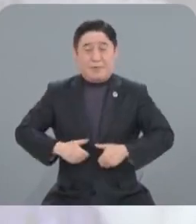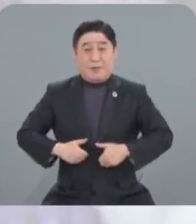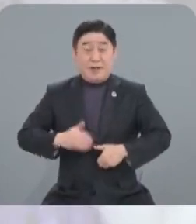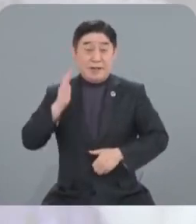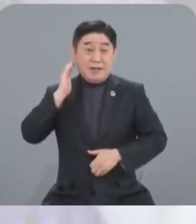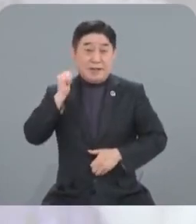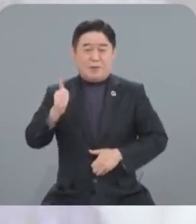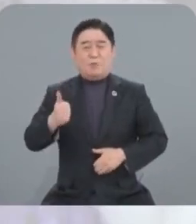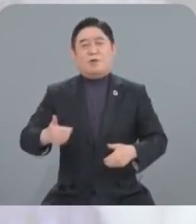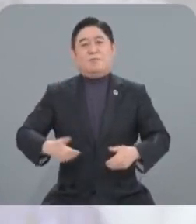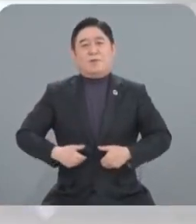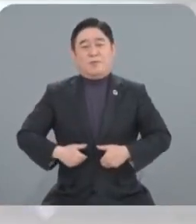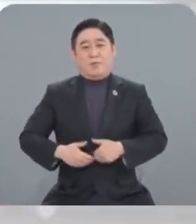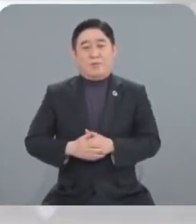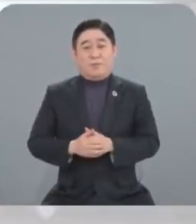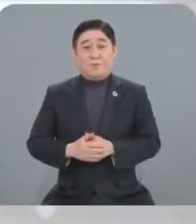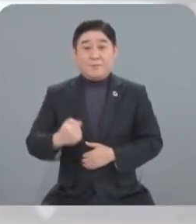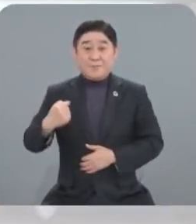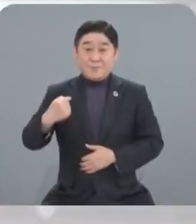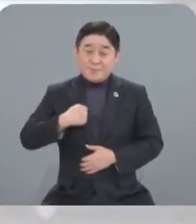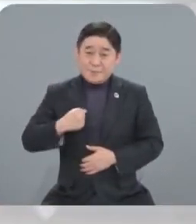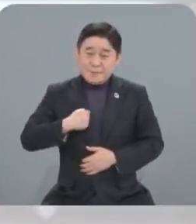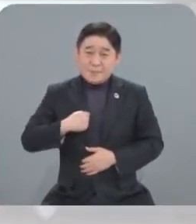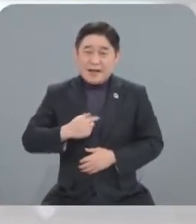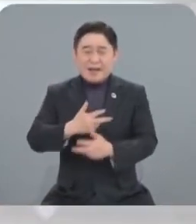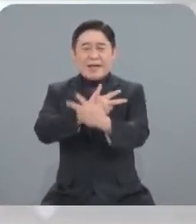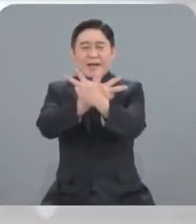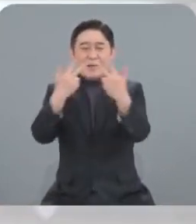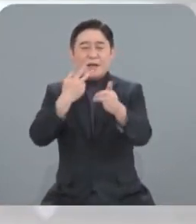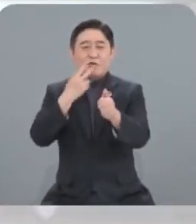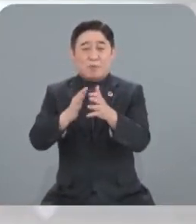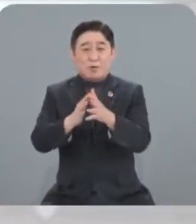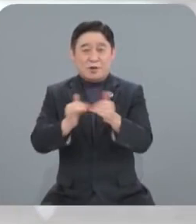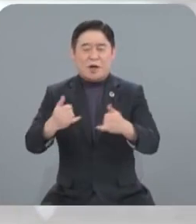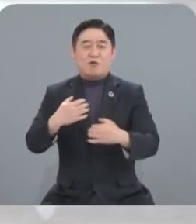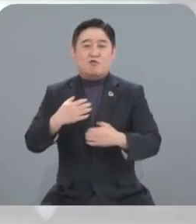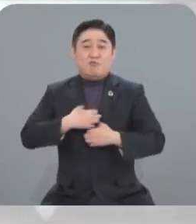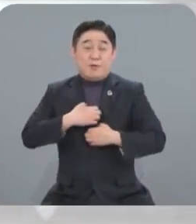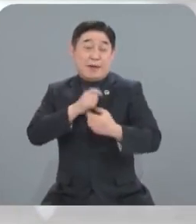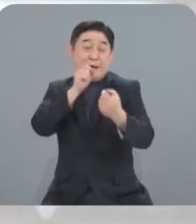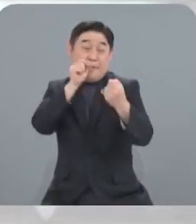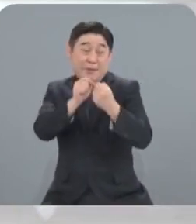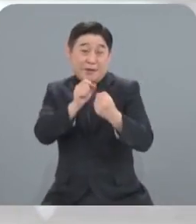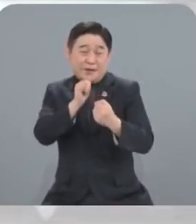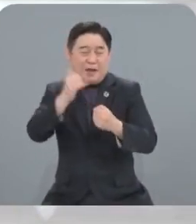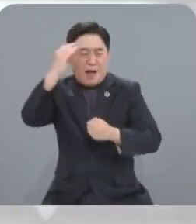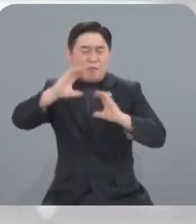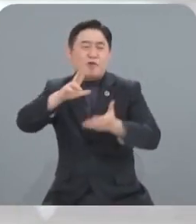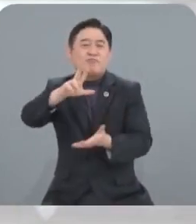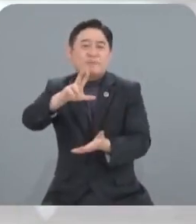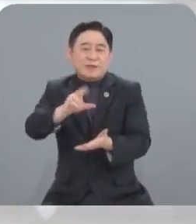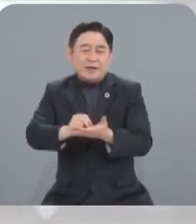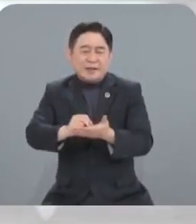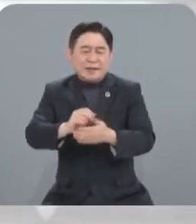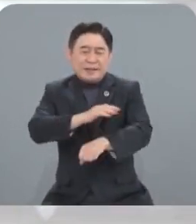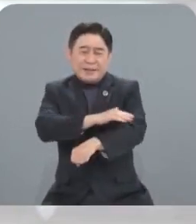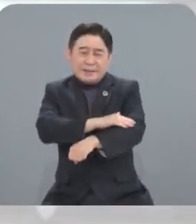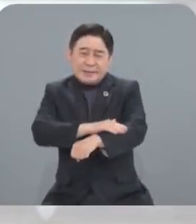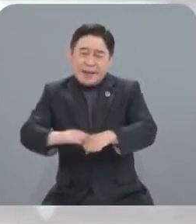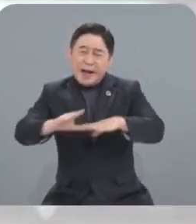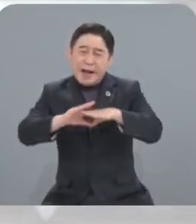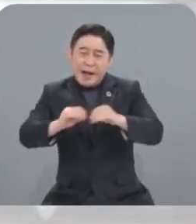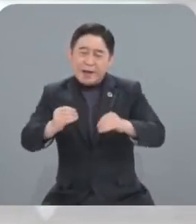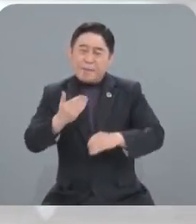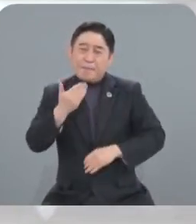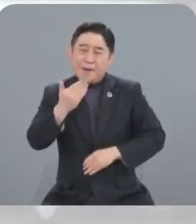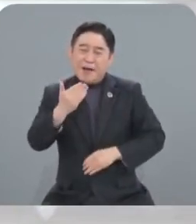우리에게 필요합니다 저는 이제 명 후보가 위에 직면한 대한민국 문제를 잘 해결 할 거라고